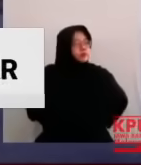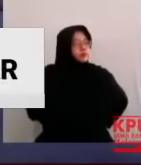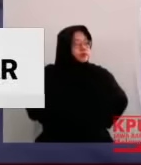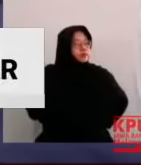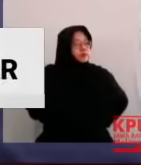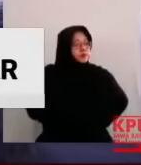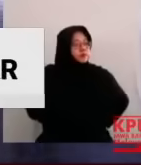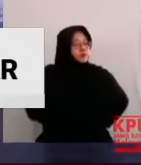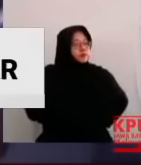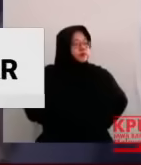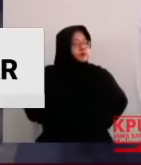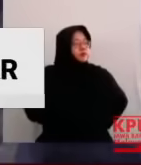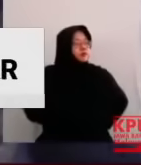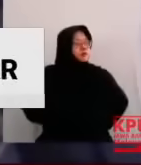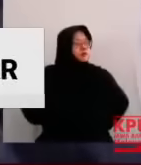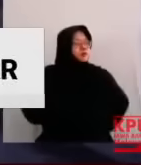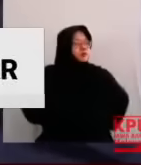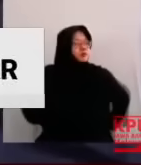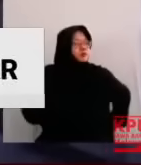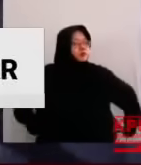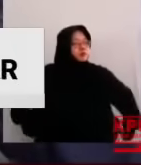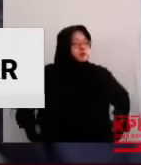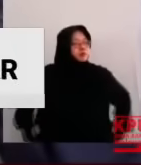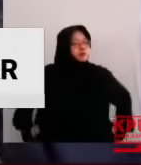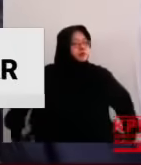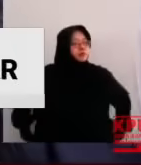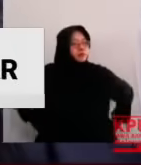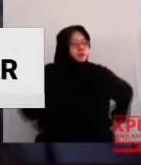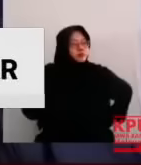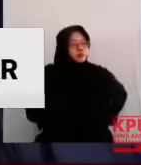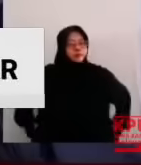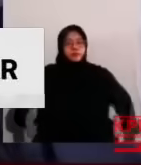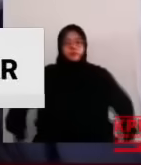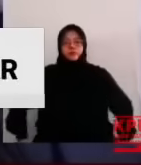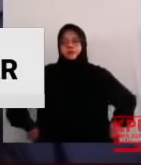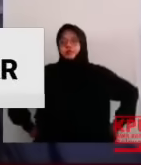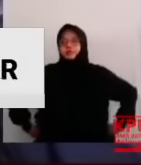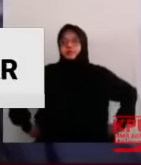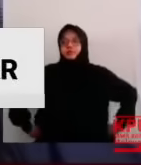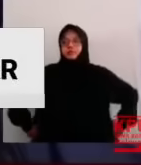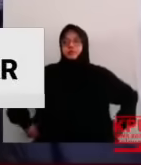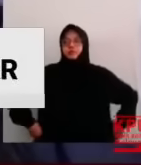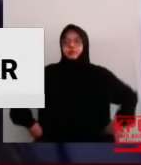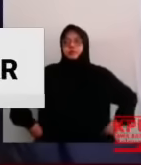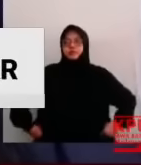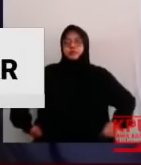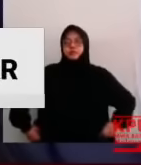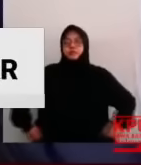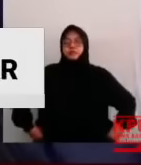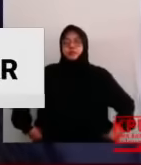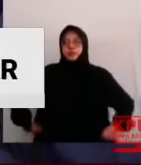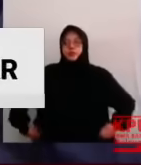ketahui bersama bahwa iring-iringan dari Dedi Mulyadi dan juga Erwan Setiawan ini telah dilakukan di